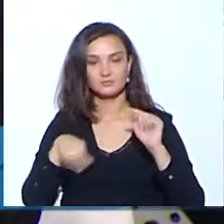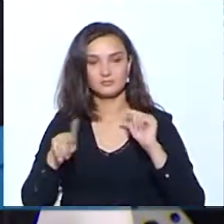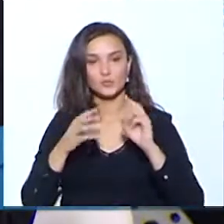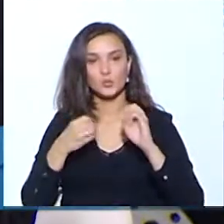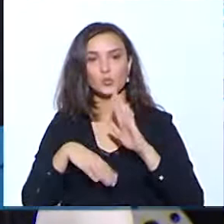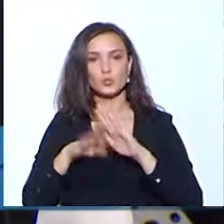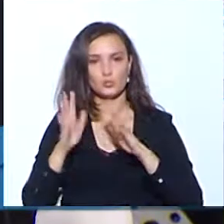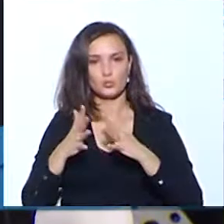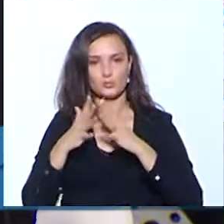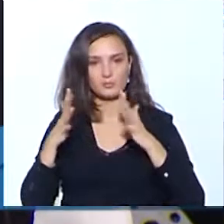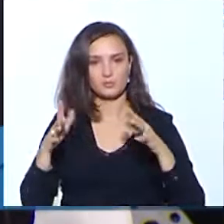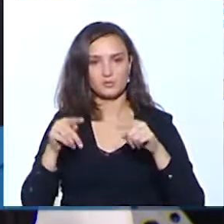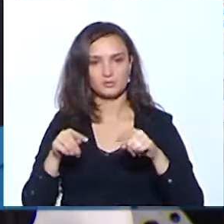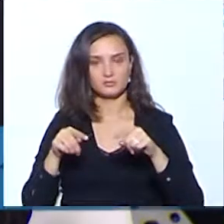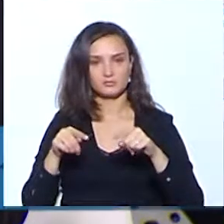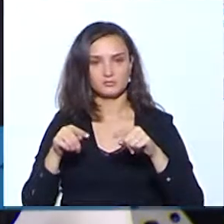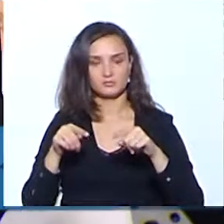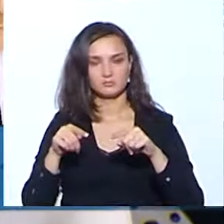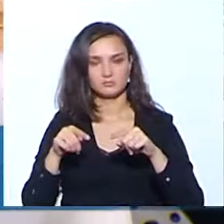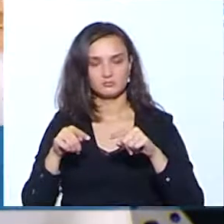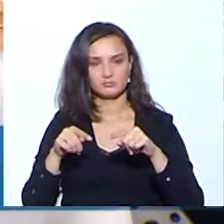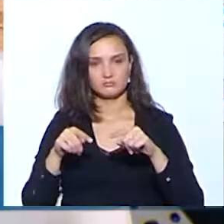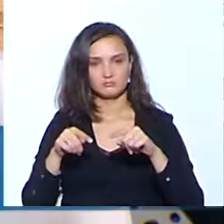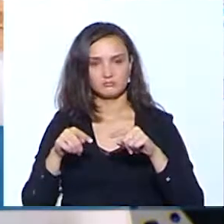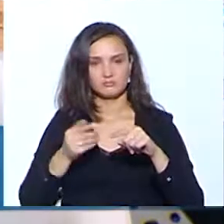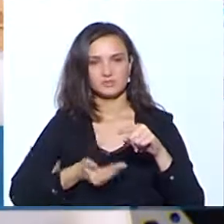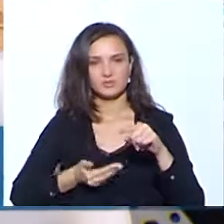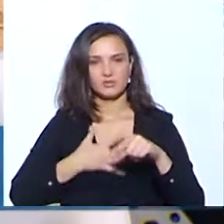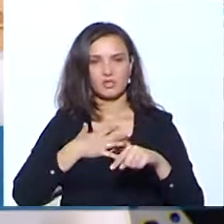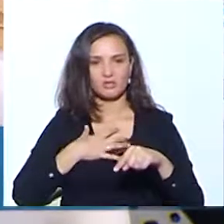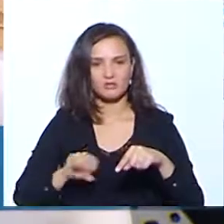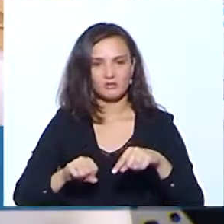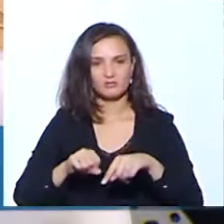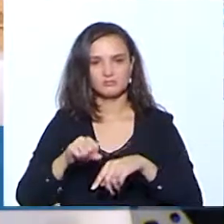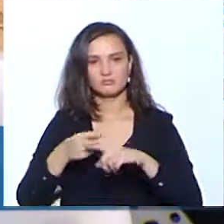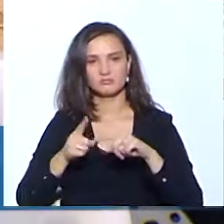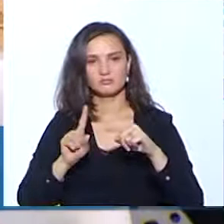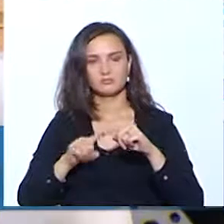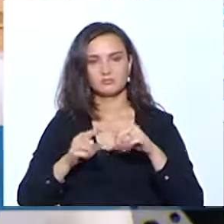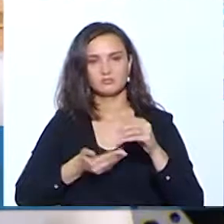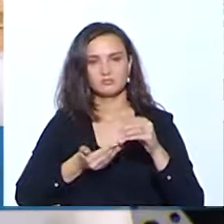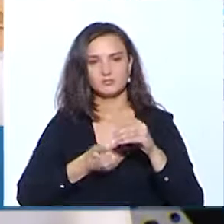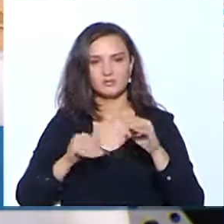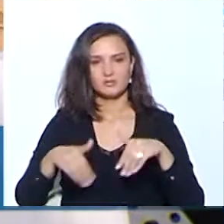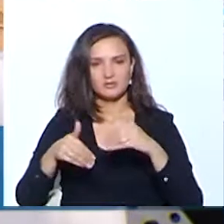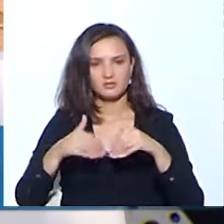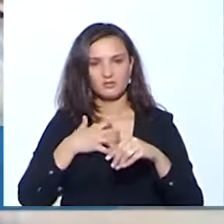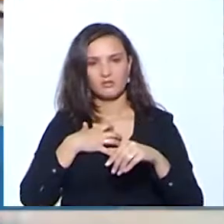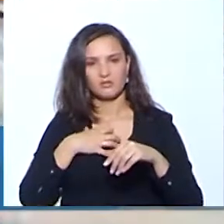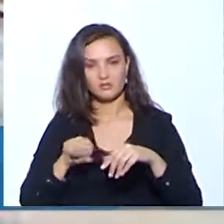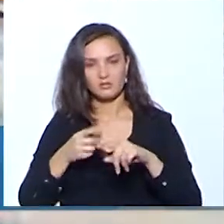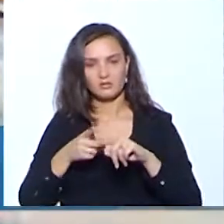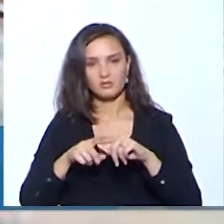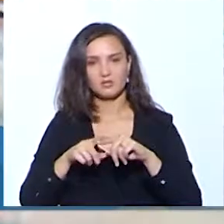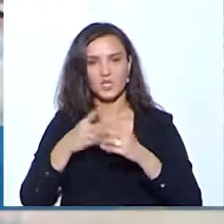უფრო მეტად მაინც ეს სიცოცხლის მიმართ ცოტა უცნაური დამოკიდებულება, ანუ